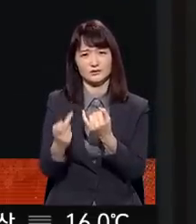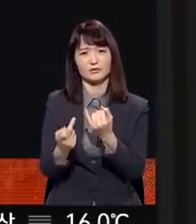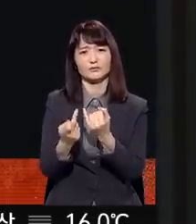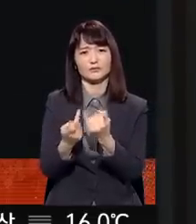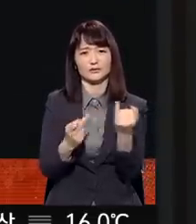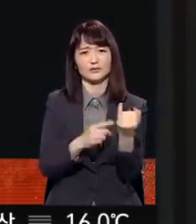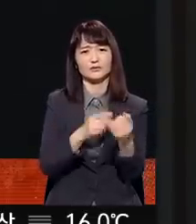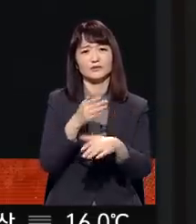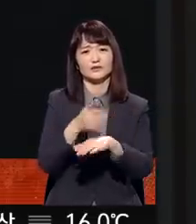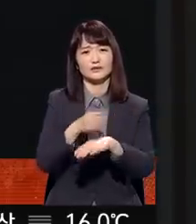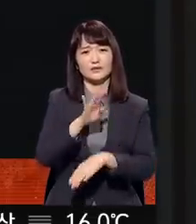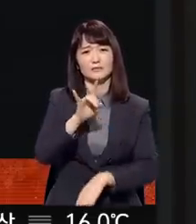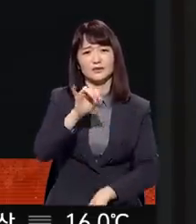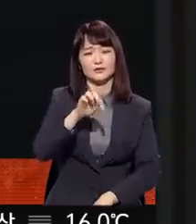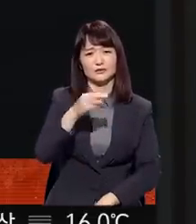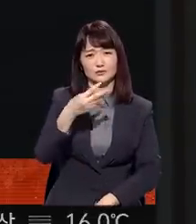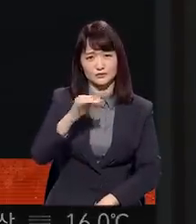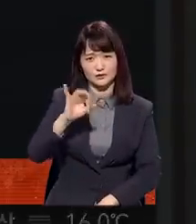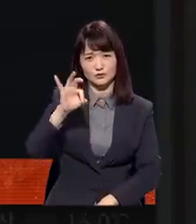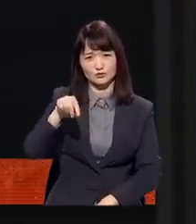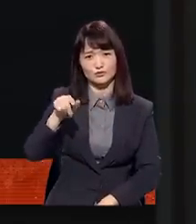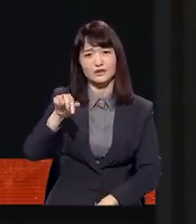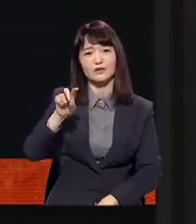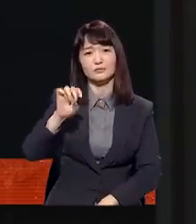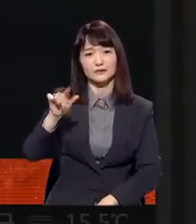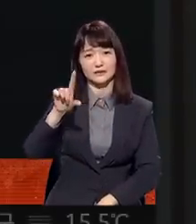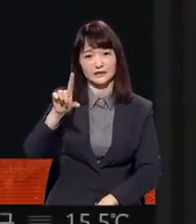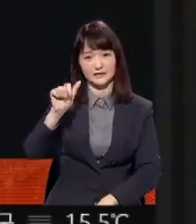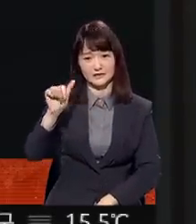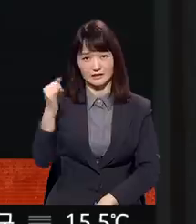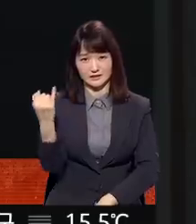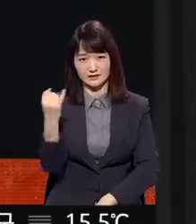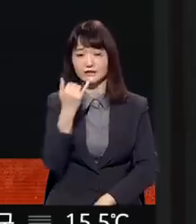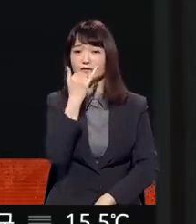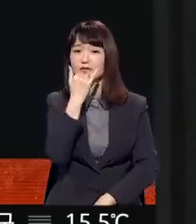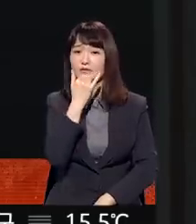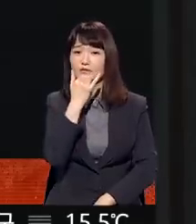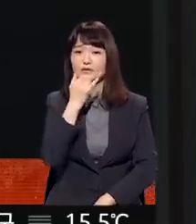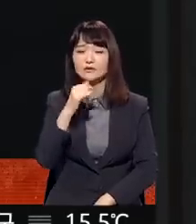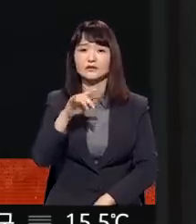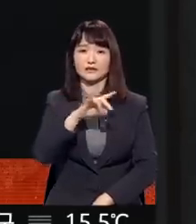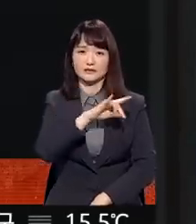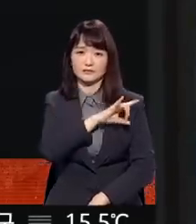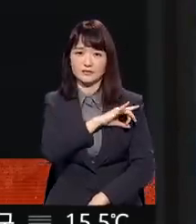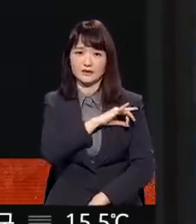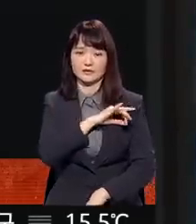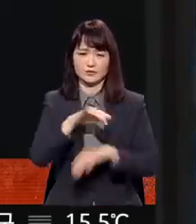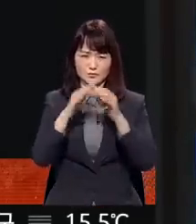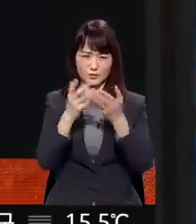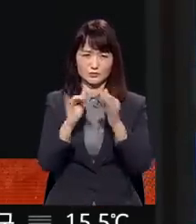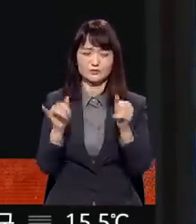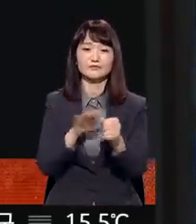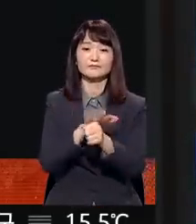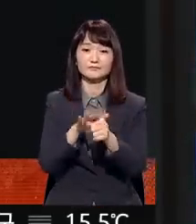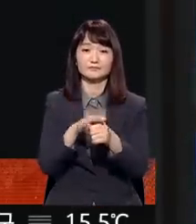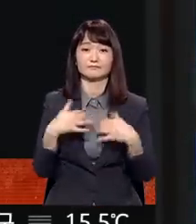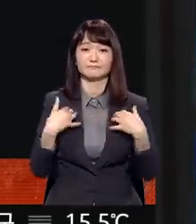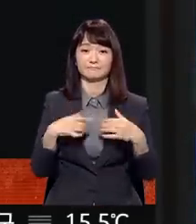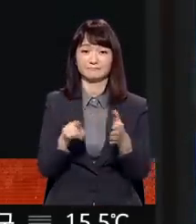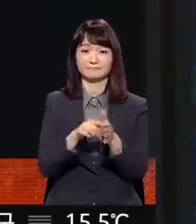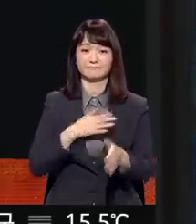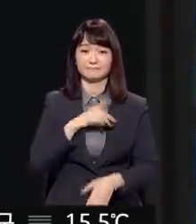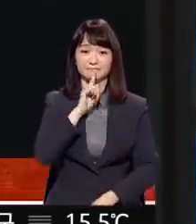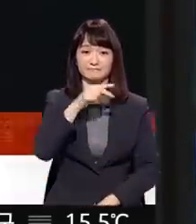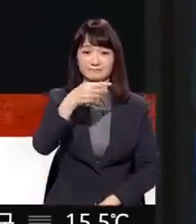배유리님, 우경민님, LA의 이은정님, 독일의 이상아님, 페루의 소라님 모두 모두 사랑합니다. 자, 재미는 물론 의리로